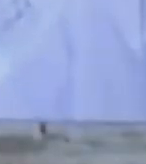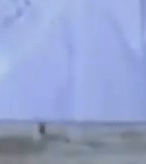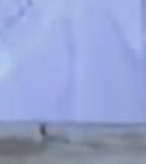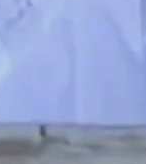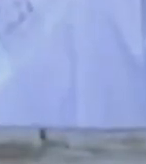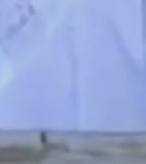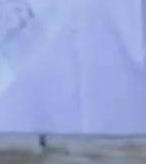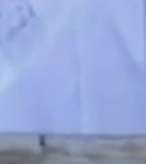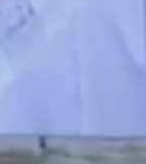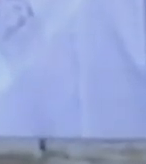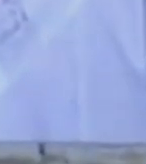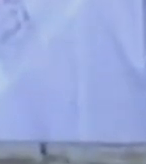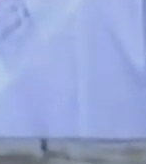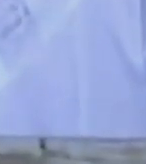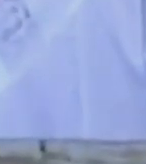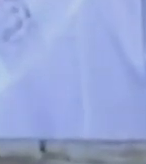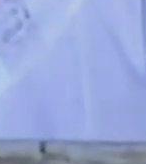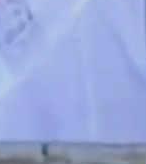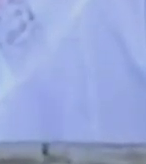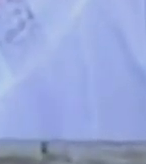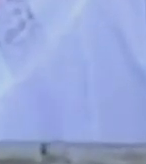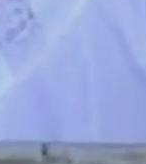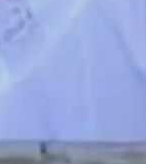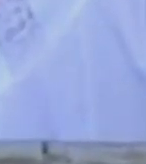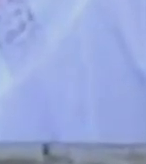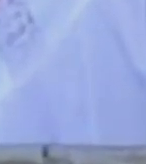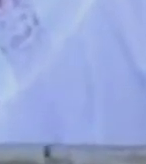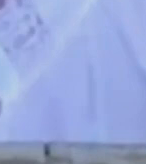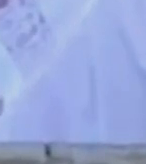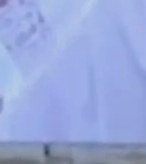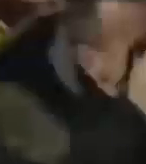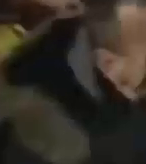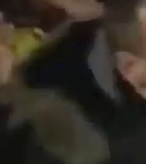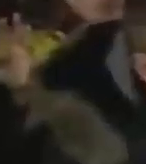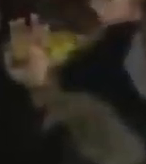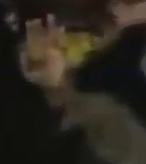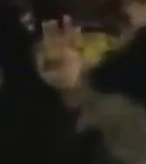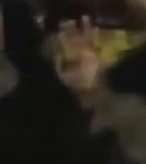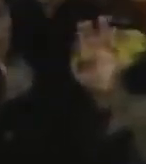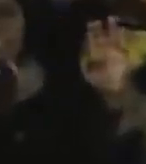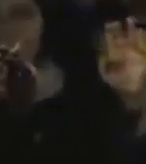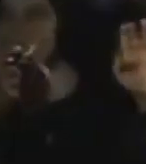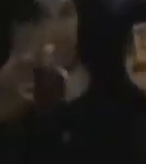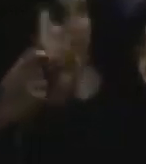Benedictio vobis gaudium magnum. Abemus papam.